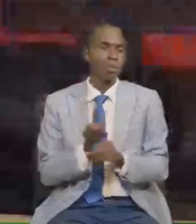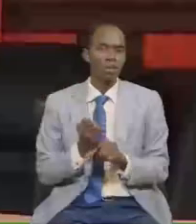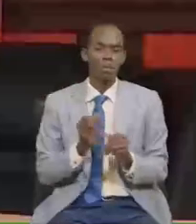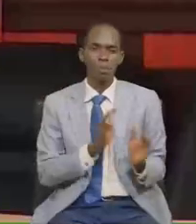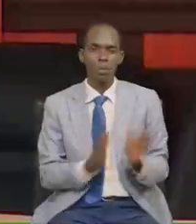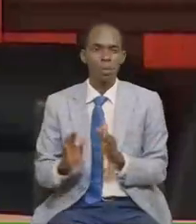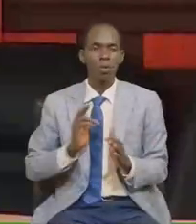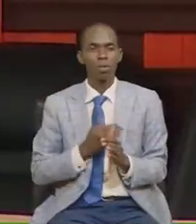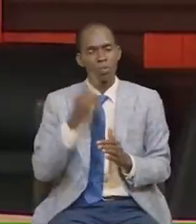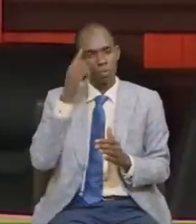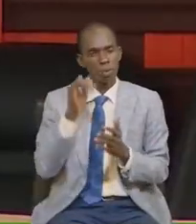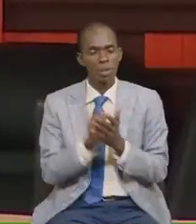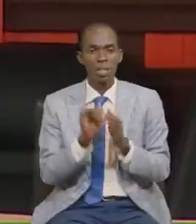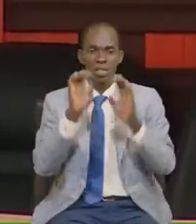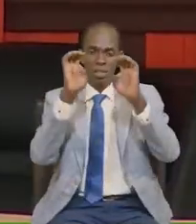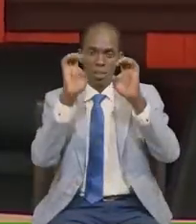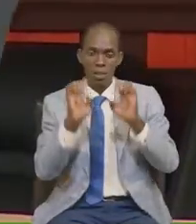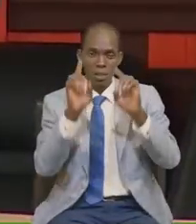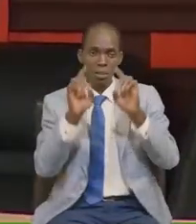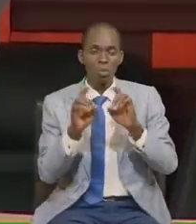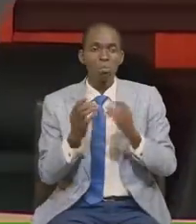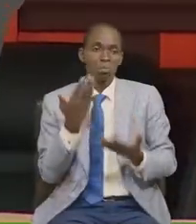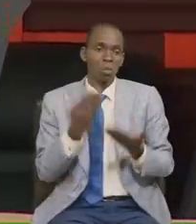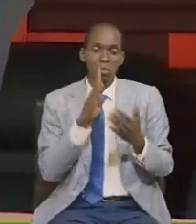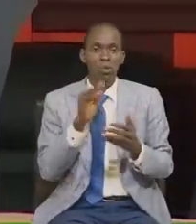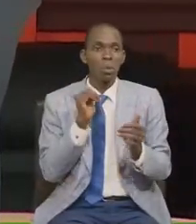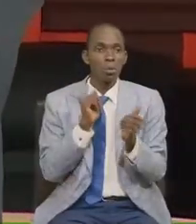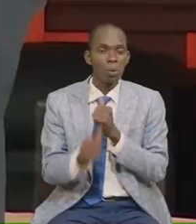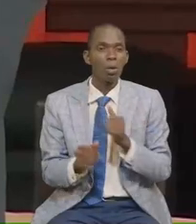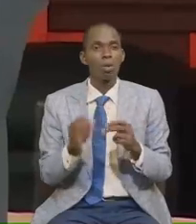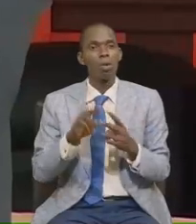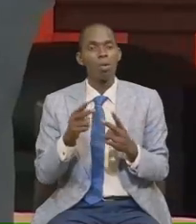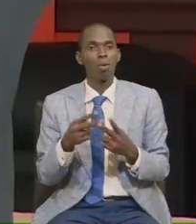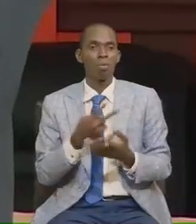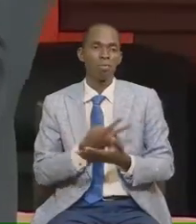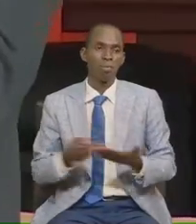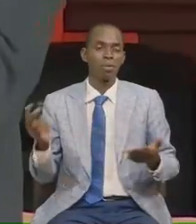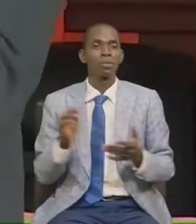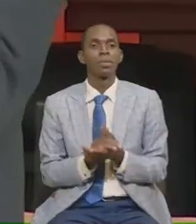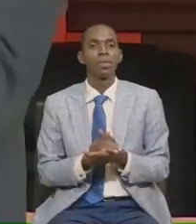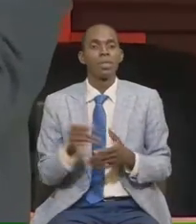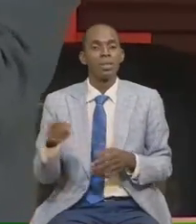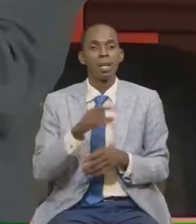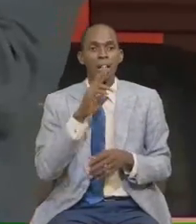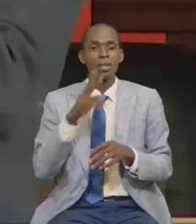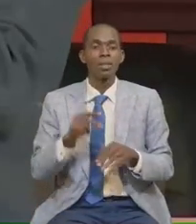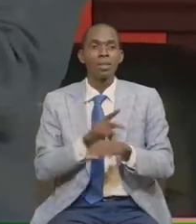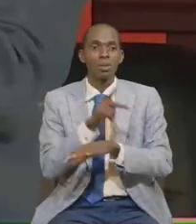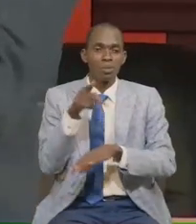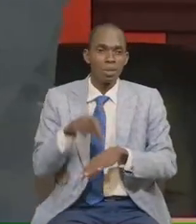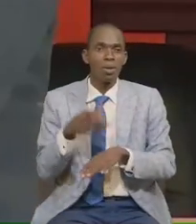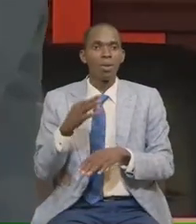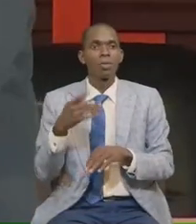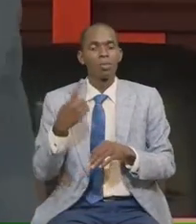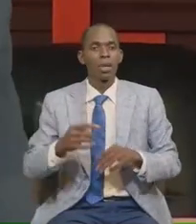déclarer si nous réussissons ou échouons. Ce sont les directeurs, c'est eux qui ont le pouvoir, qui ont